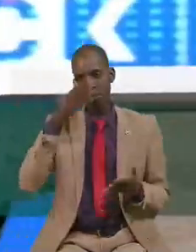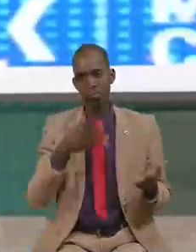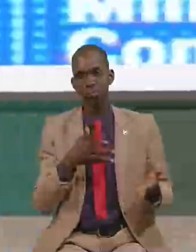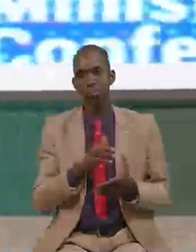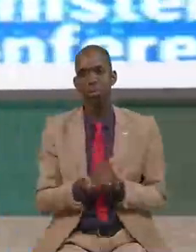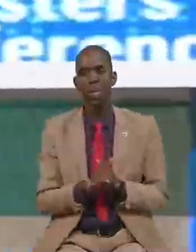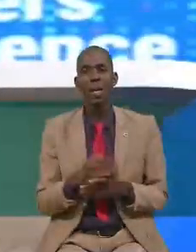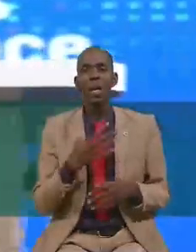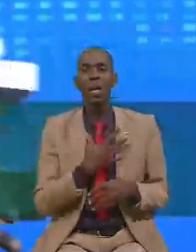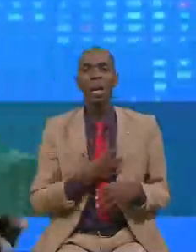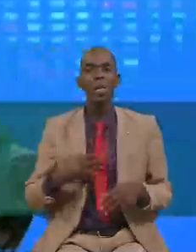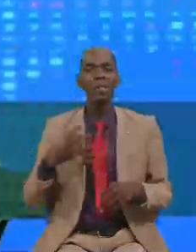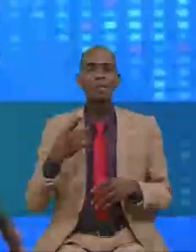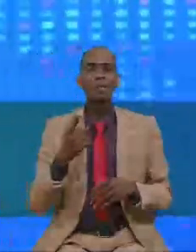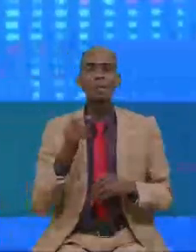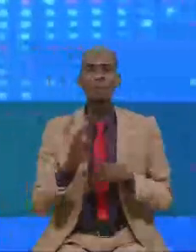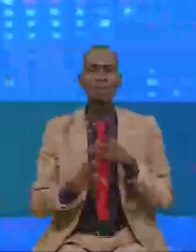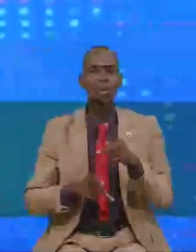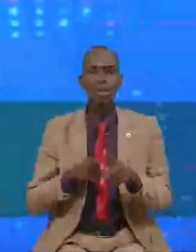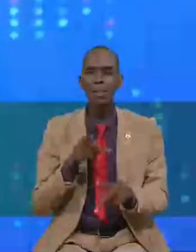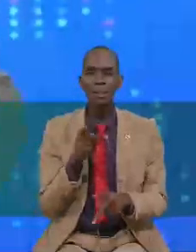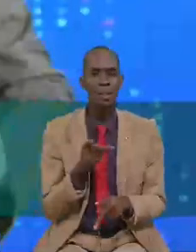Le type de cœur qu'il avait,